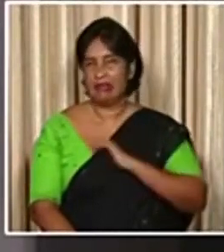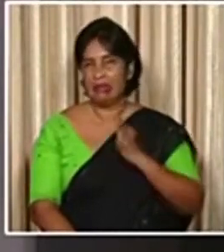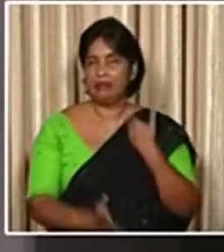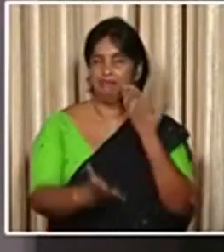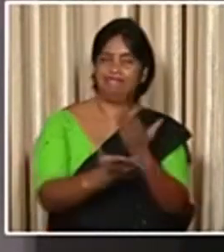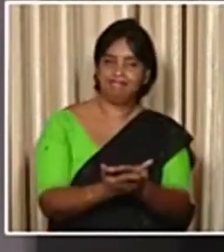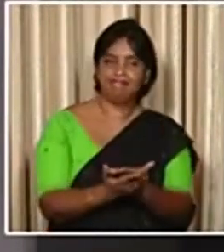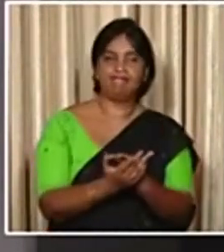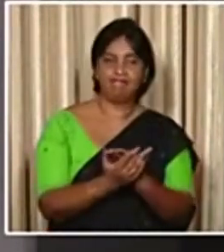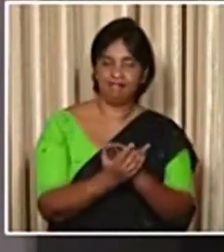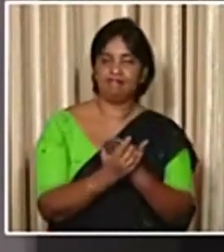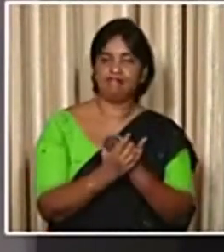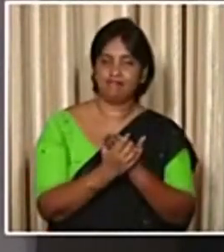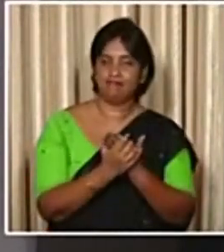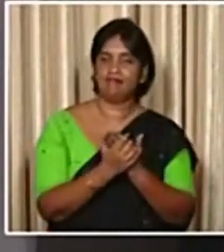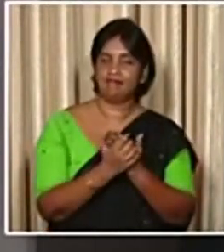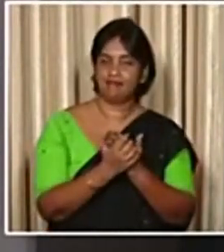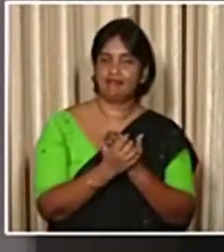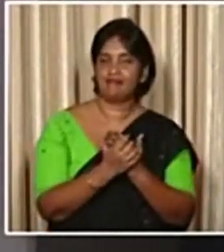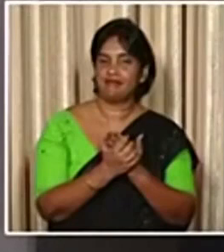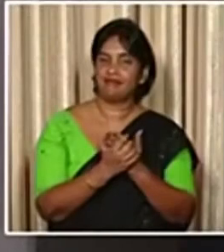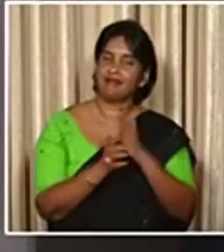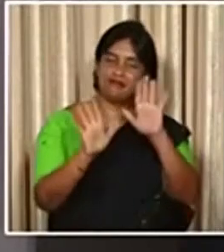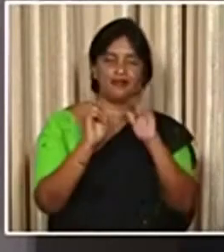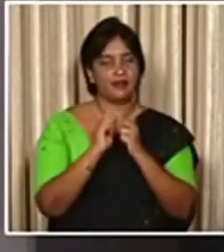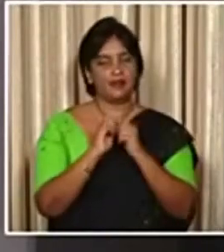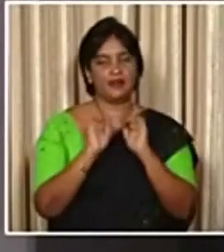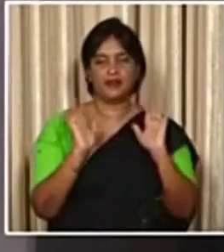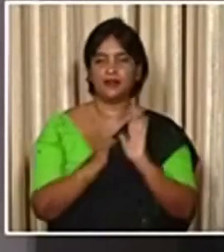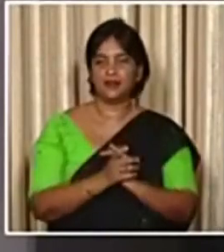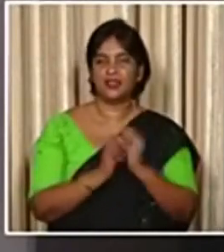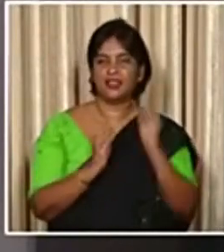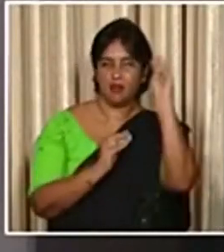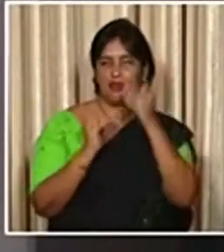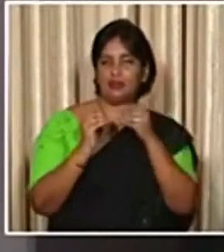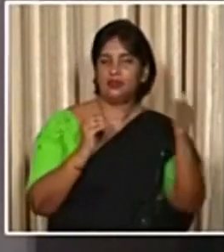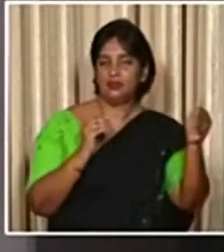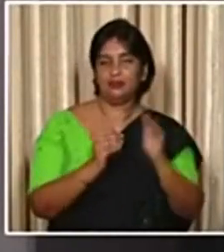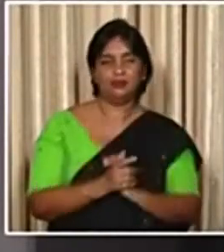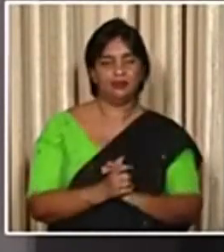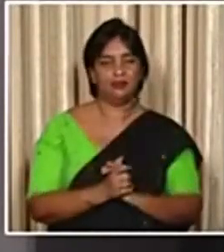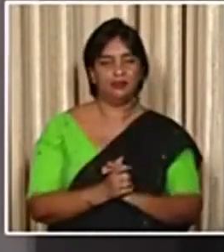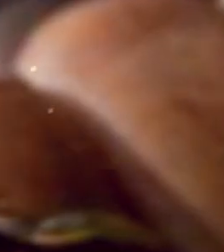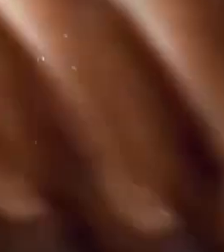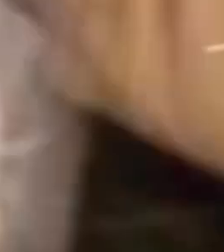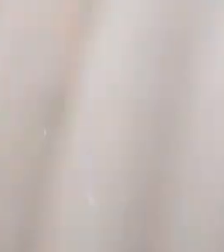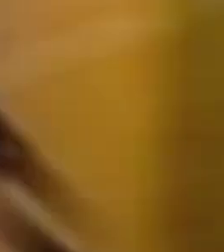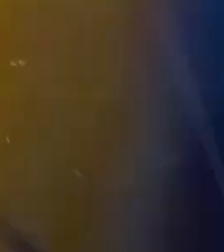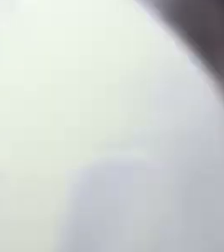කැමැත්තකින් නෙවෙයි ඒ පනත සභාගත කරේ. කමක් නැහැ, මම හිතන්නේ තව ටික කාලයයිනේ. ඒ නිසා මේ